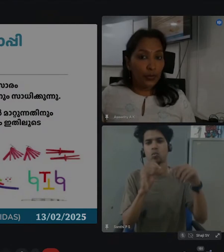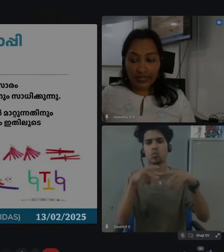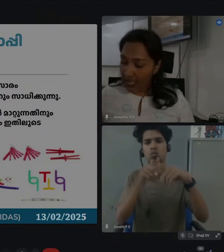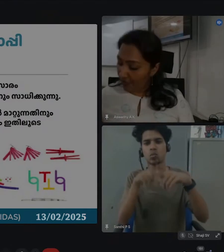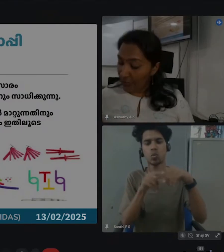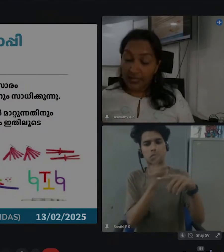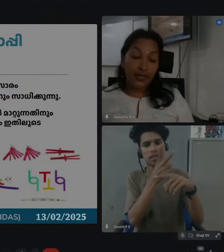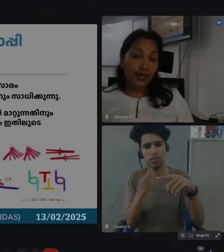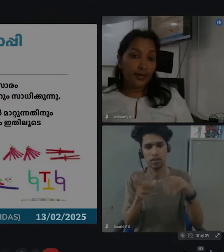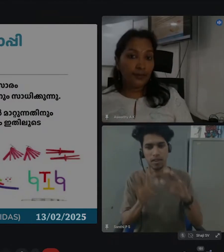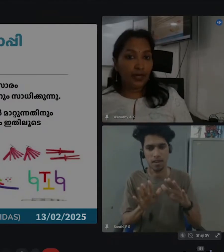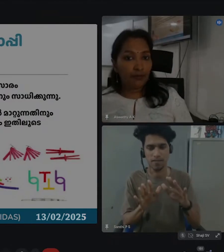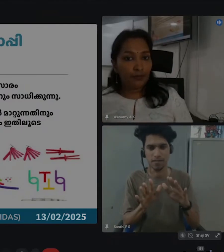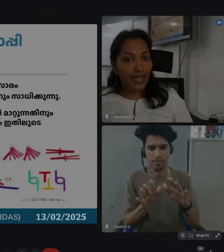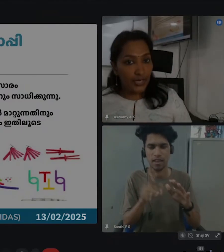ഇത് ഉപയോഗിച്ച് അവരുടെ